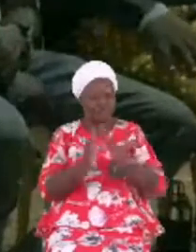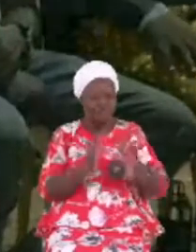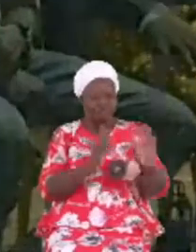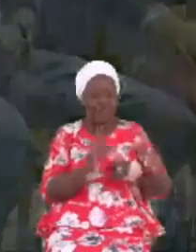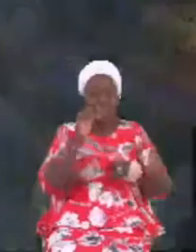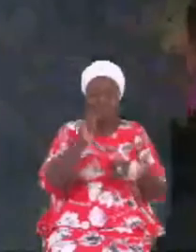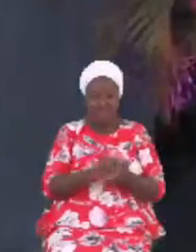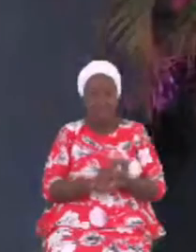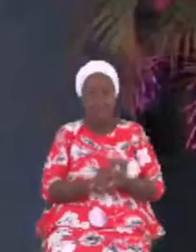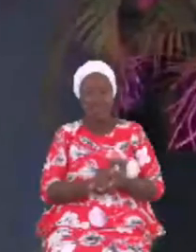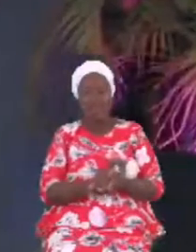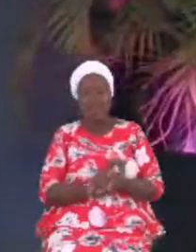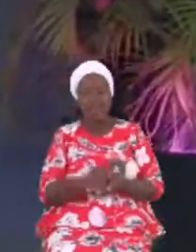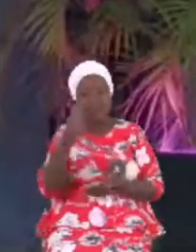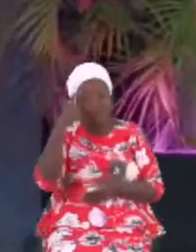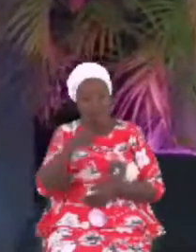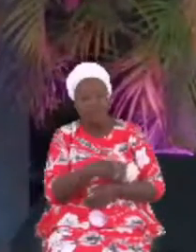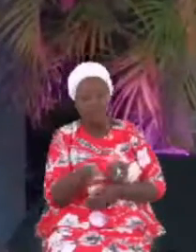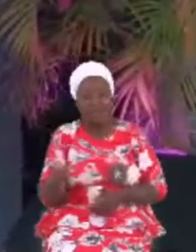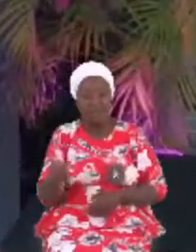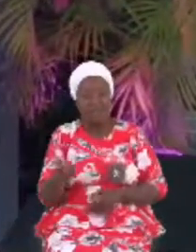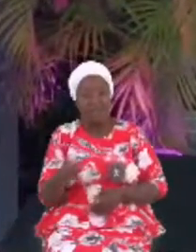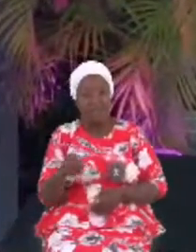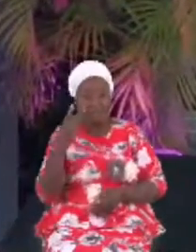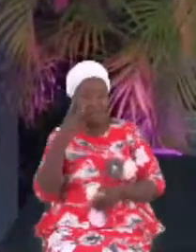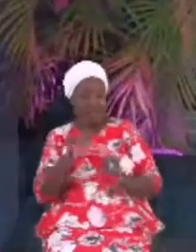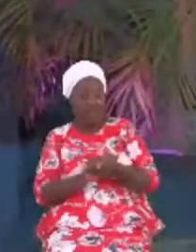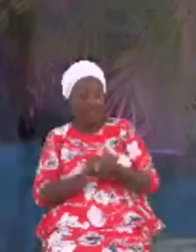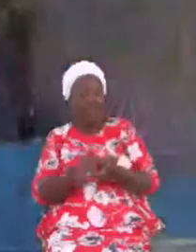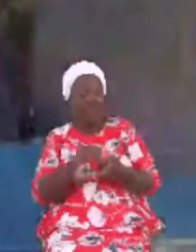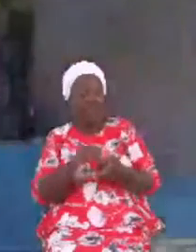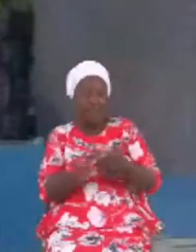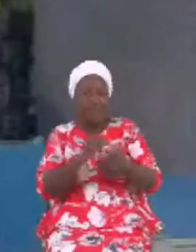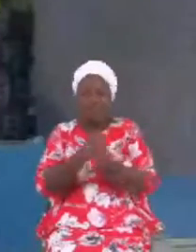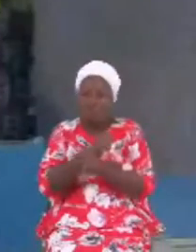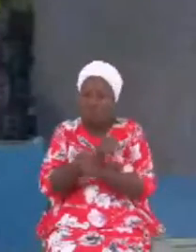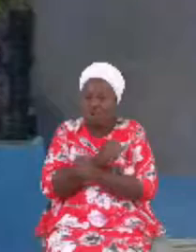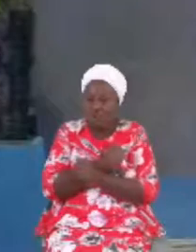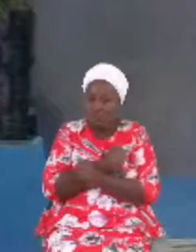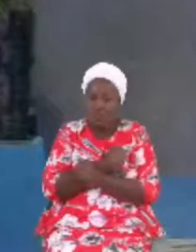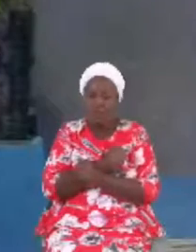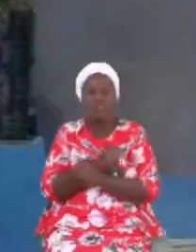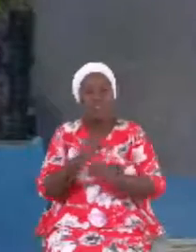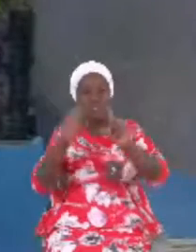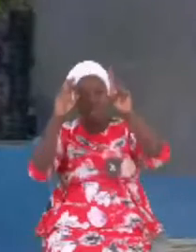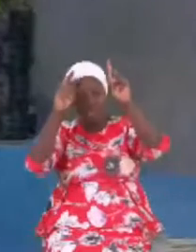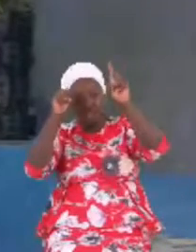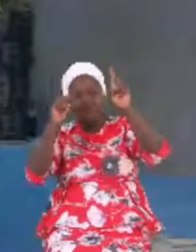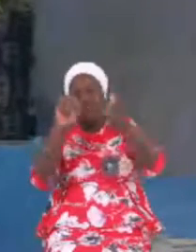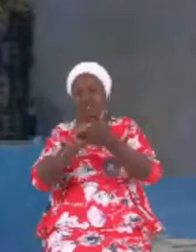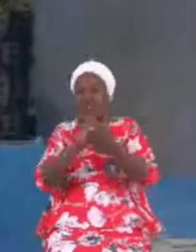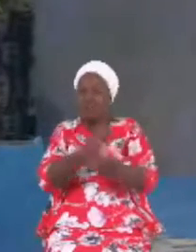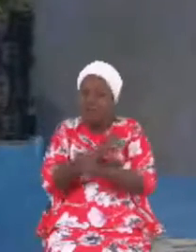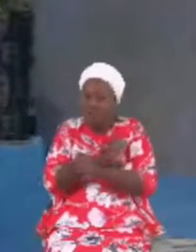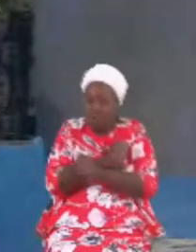Il a préparé cela pour ceux, vous voyez cela, pour ceux qui l'aiment. Pour ceux